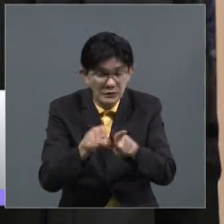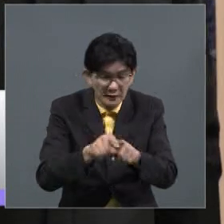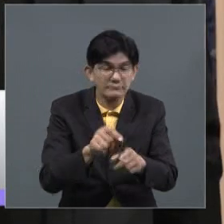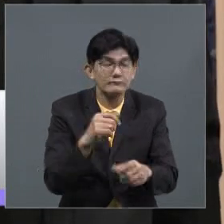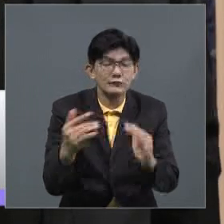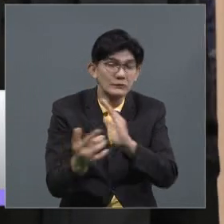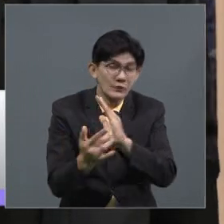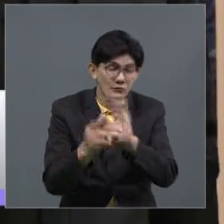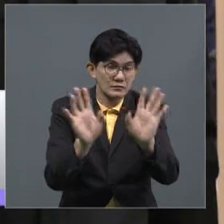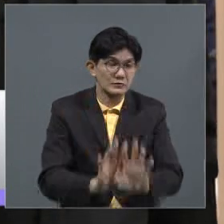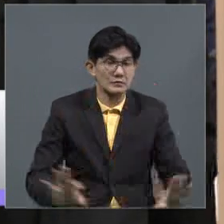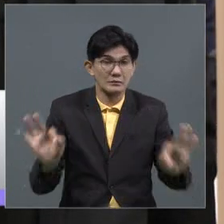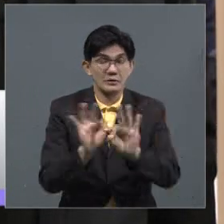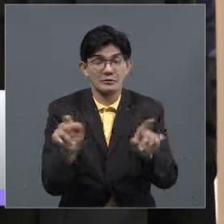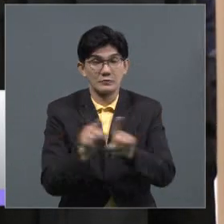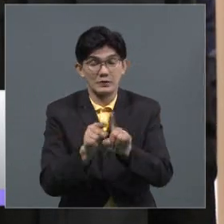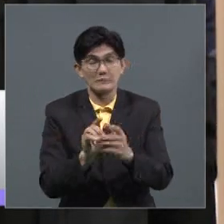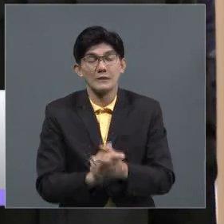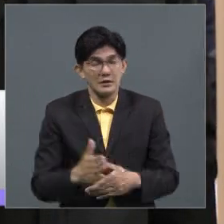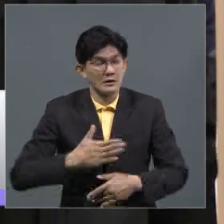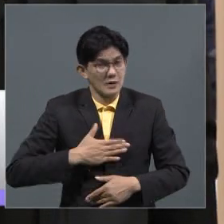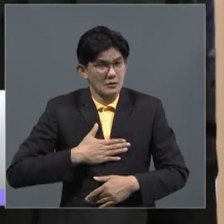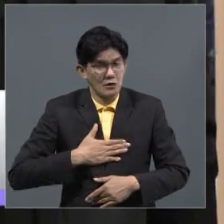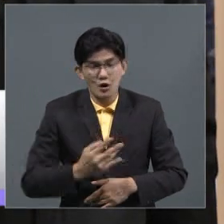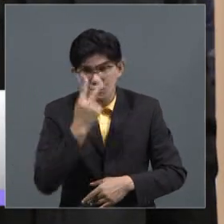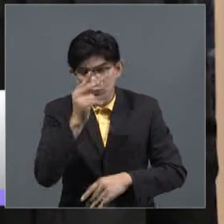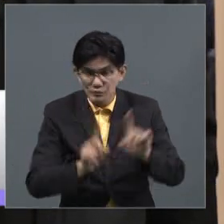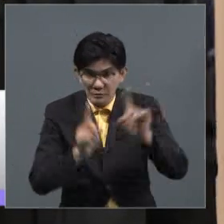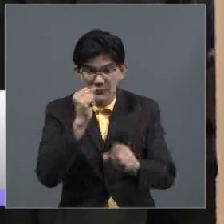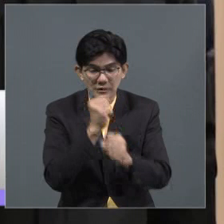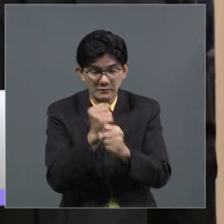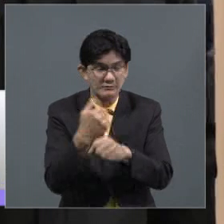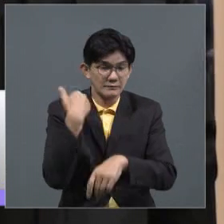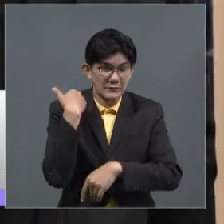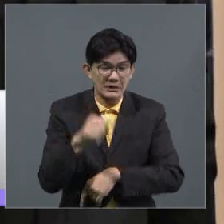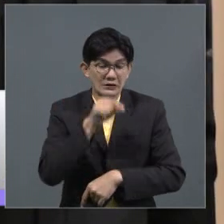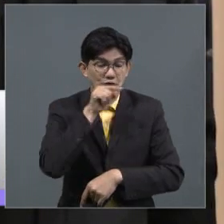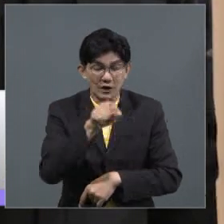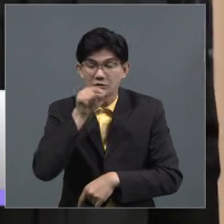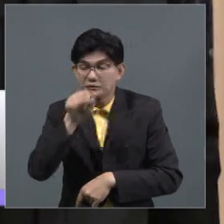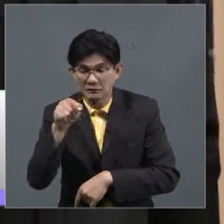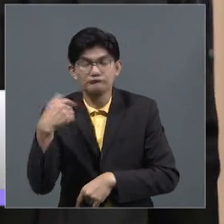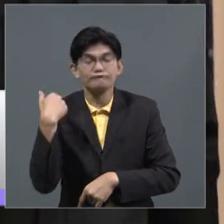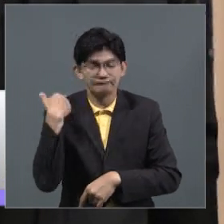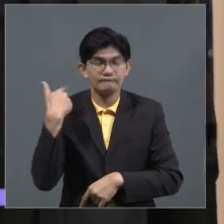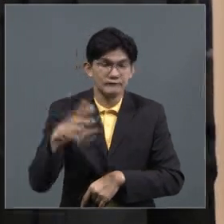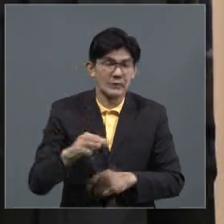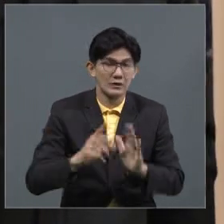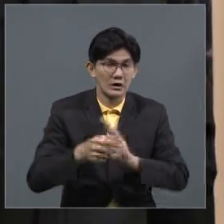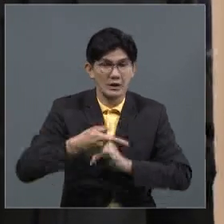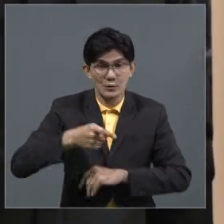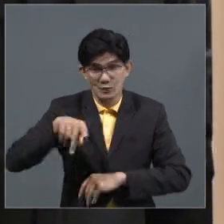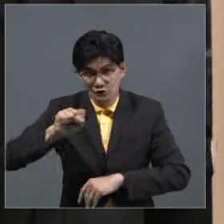ของเทคโนโลยีเนี่ยเป็นเรื่องที่สำคัญมากนะครับเราเองเราก็ต้องติดตามเรื่องตรงนี้ผมก็มีงานสั่งการให้ทางท่านเลขาปปส.